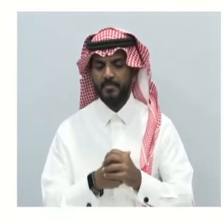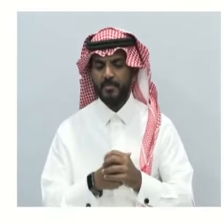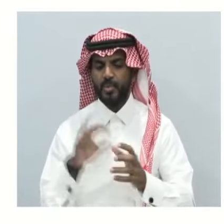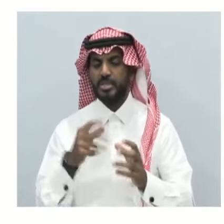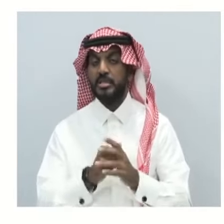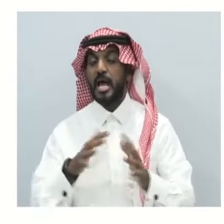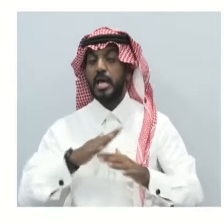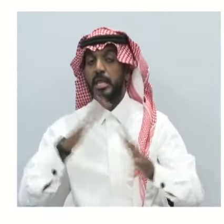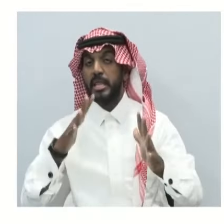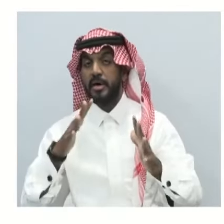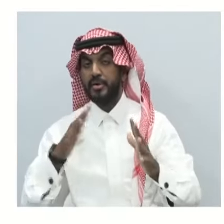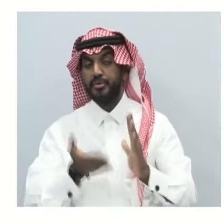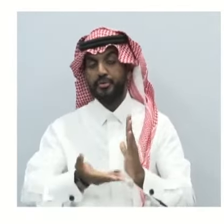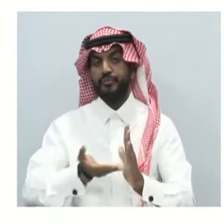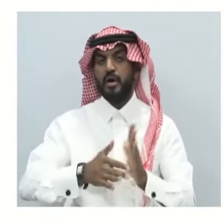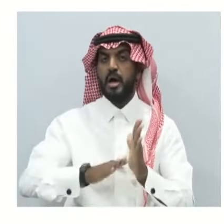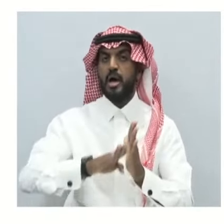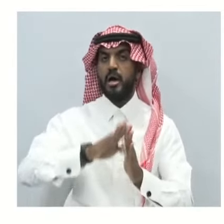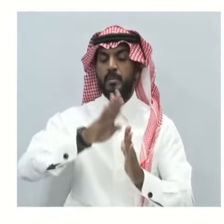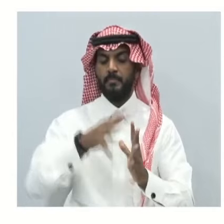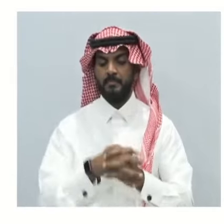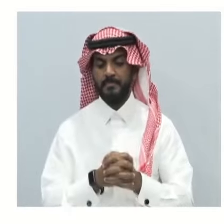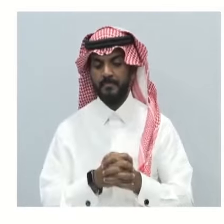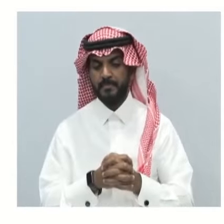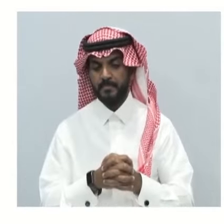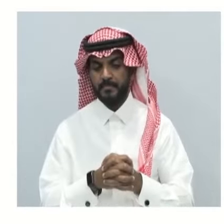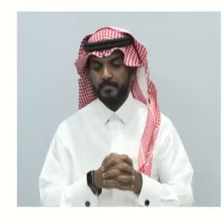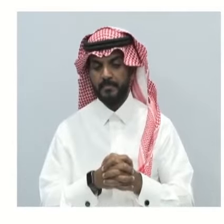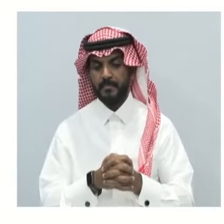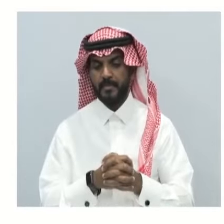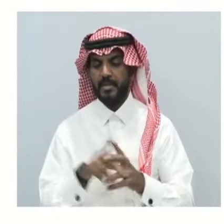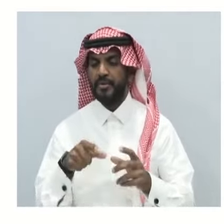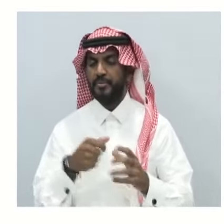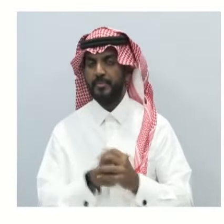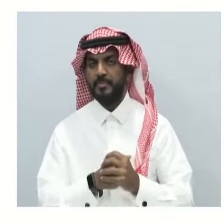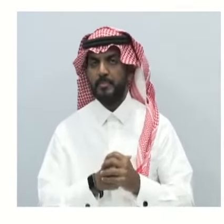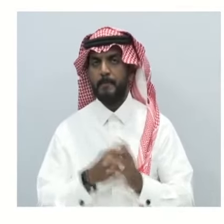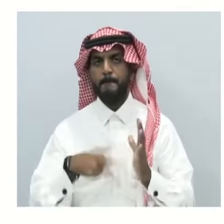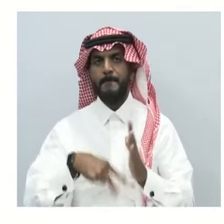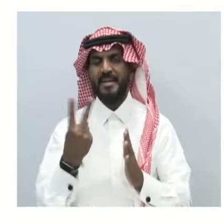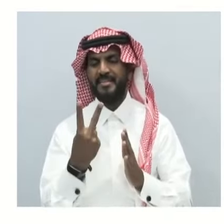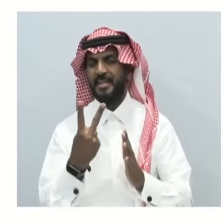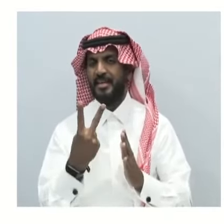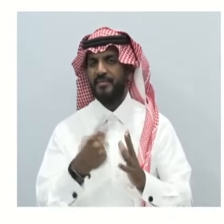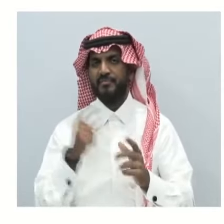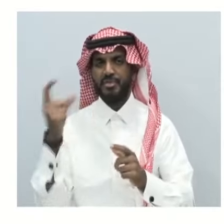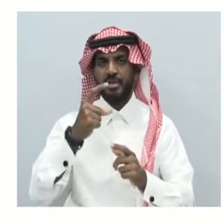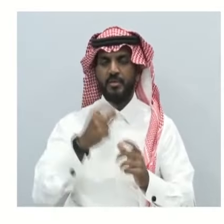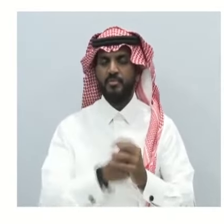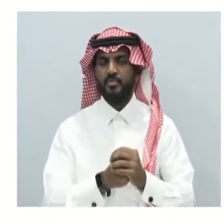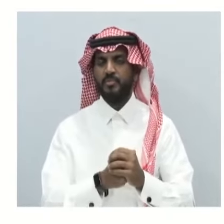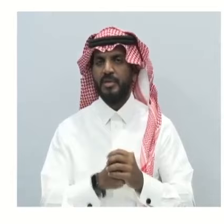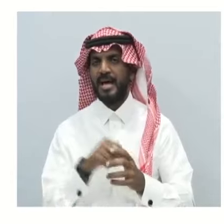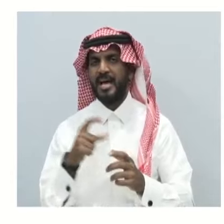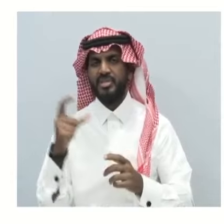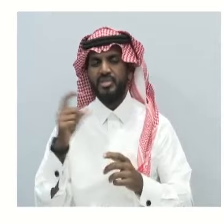يكون اعلى من الجزر المنخفض هذا يحدث كما اا نذكر لكم مرتين في الشهر وفقا اطوار القمر